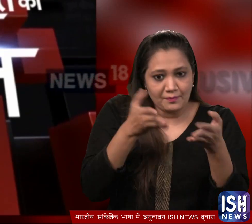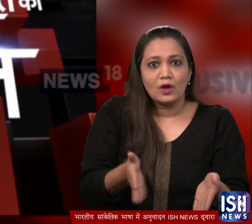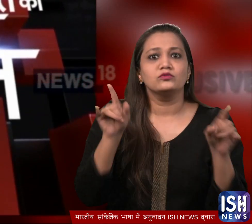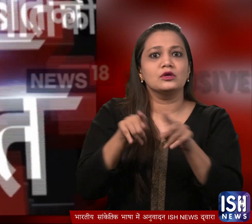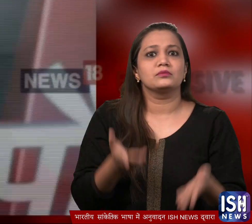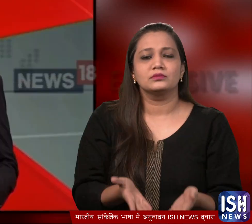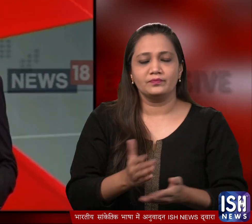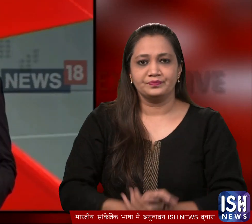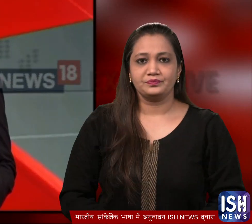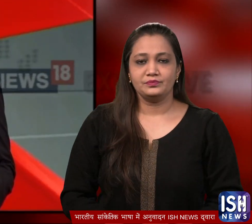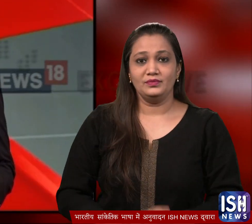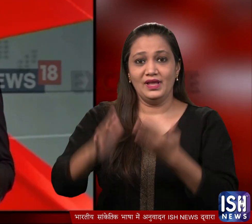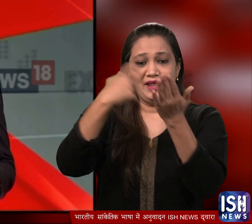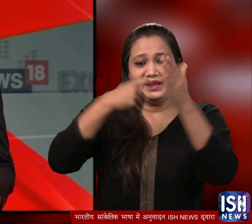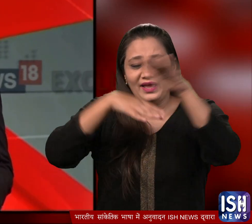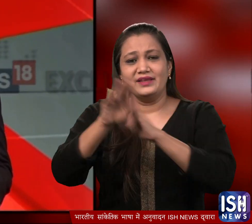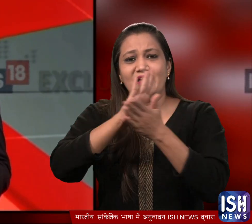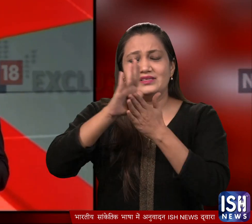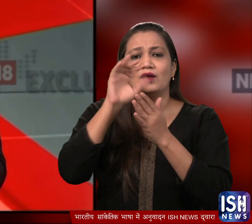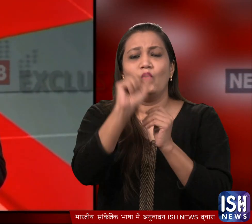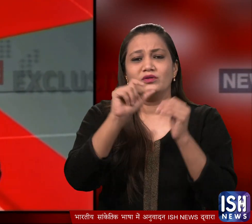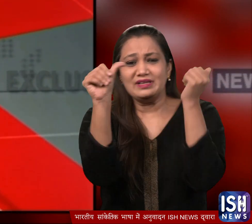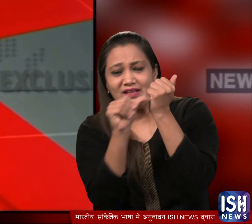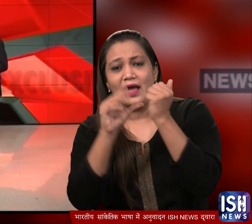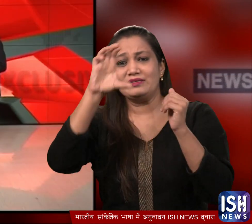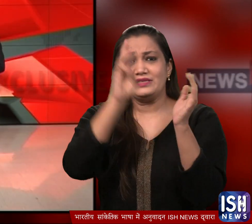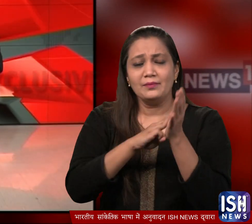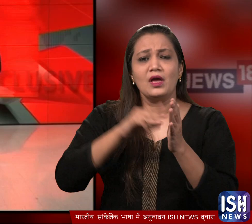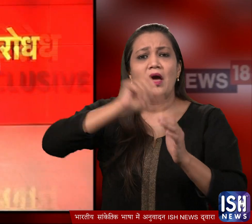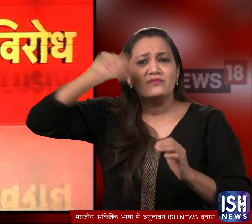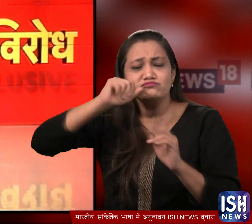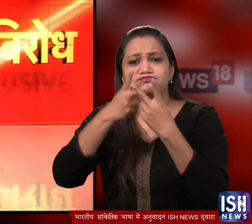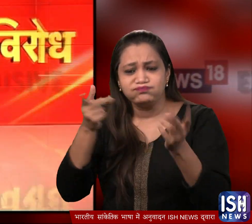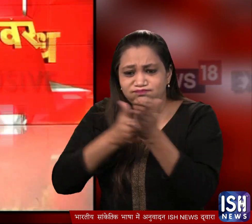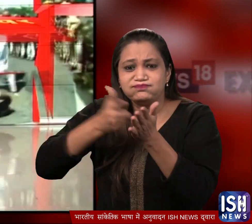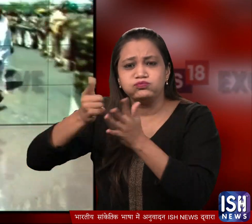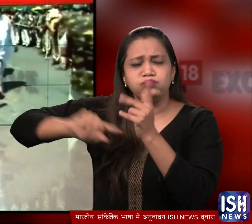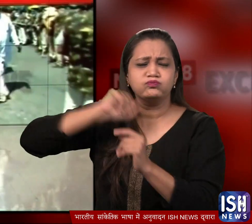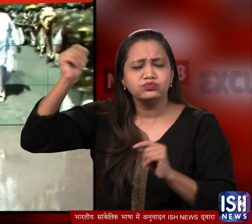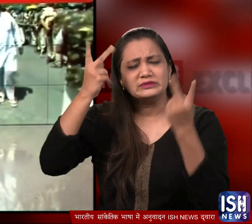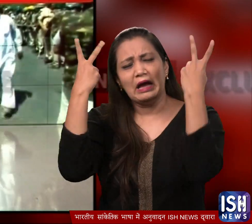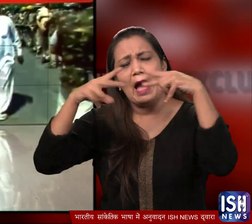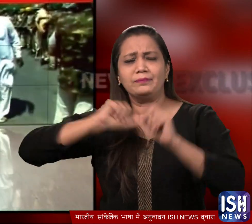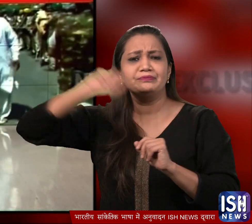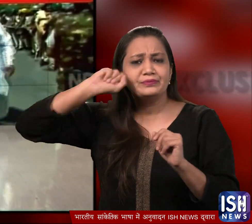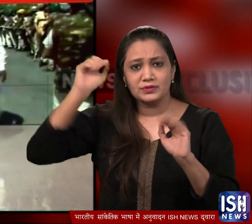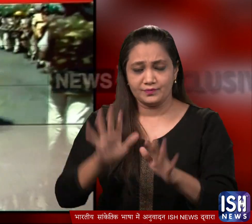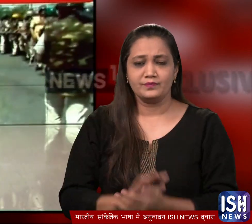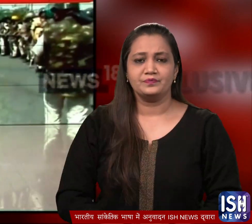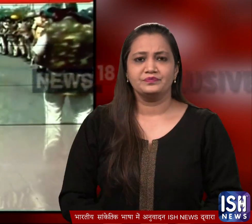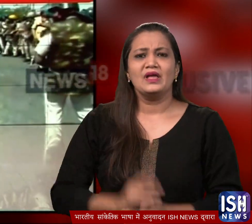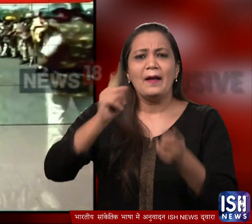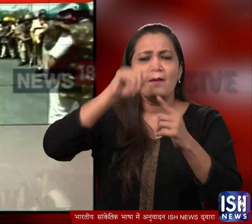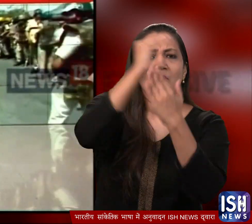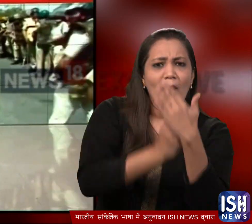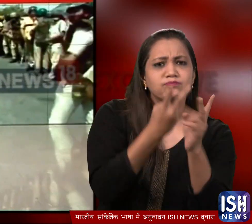थी। हरियाणा के हिसार में उप मुख्यमंत्री दुष्यंत चौटाला का विरोध करते हुए किसानों ने जमकर हंगामा किया। दुष्यंत चौटाला वहां कई